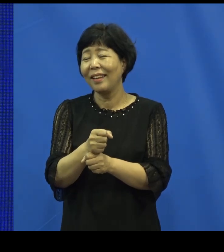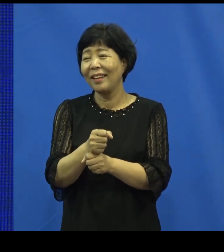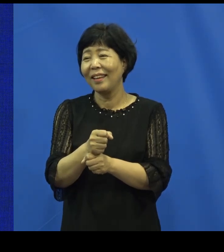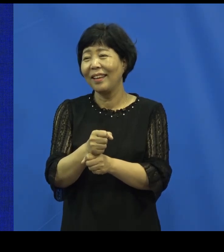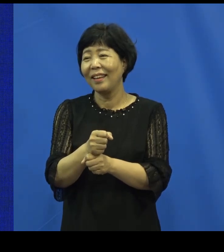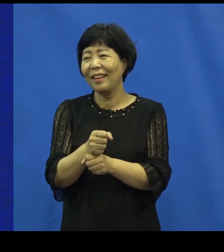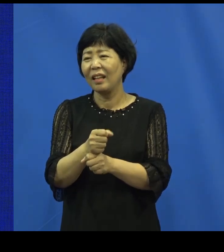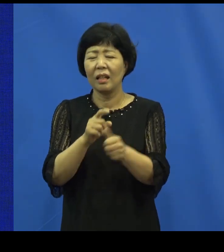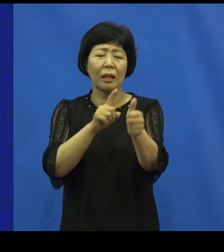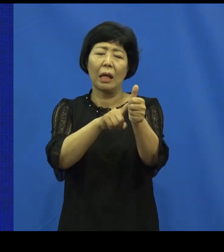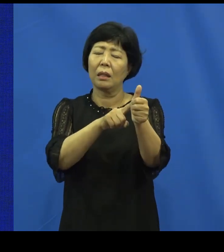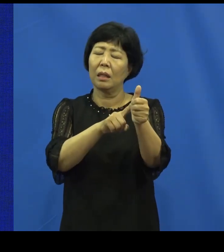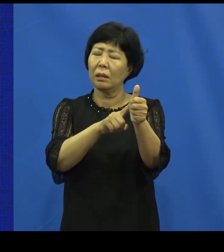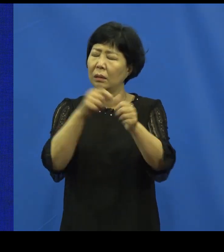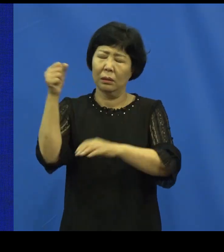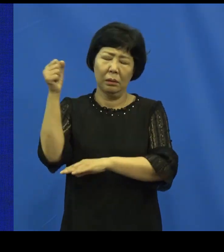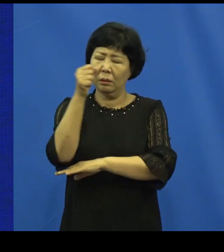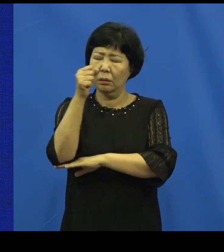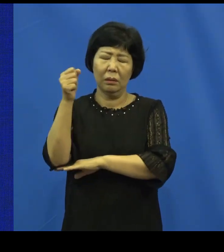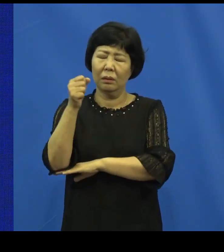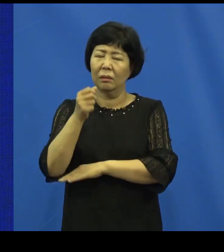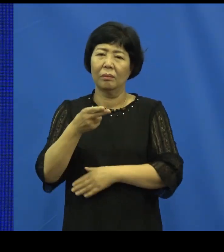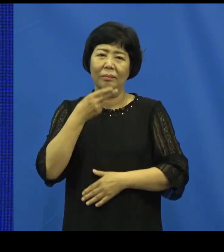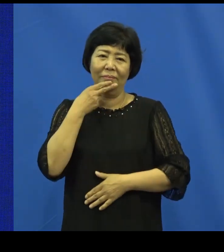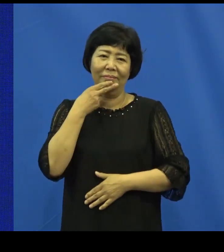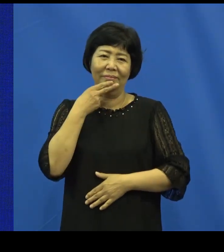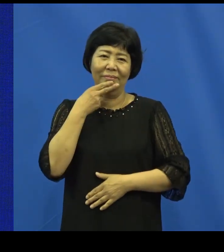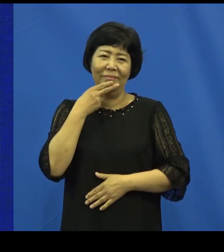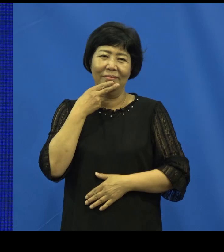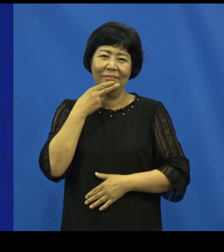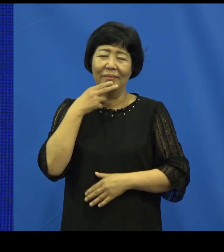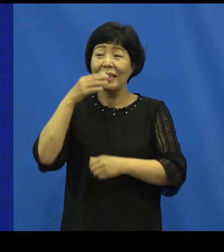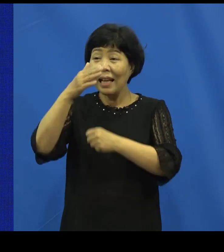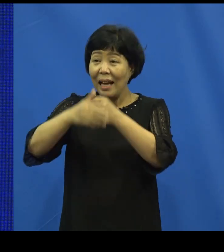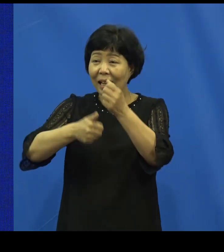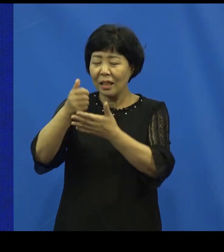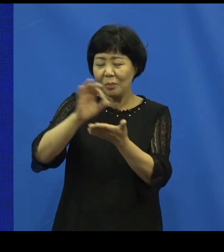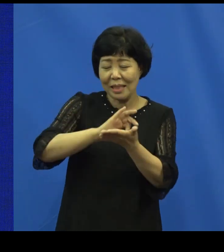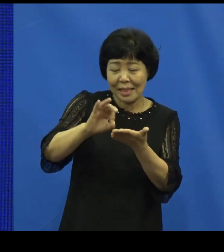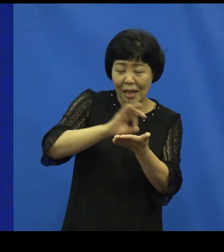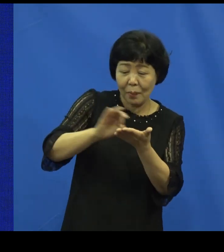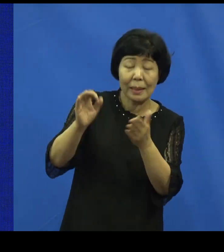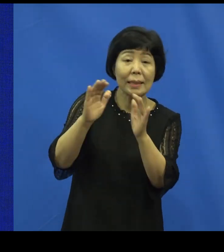다니엘은 흔들리지 않았어요. 여러분, 하나님이 쓰시는 사람들은 누구냐 하면 이 정체성이 분명한 사람들입니다.